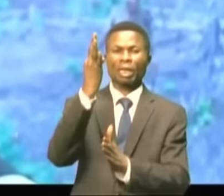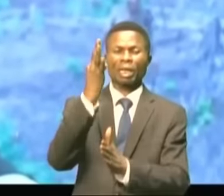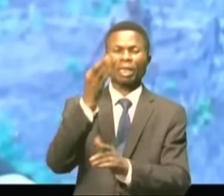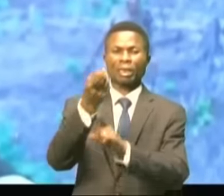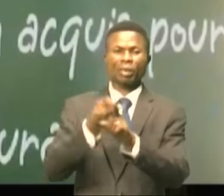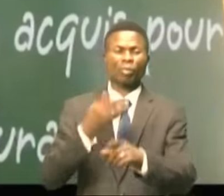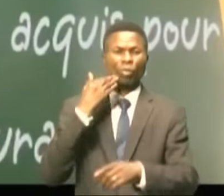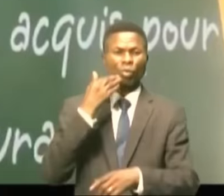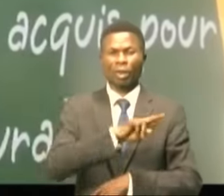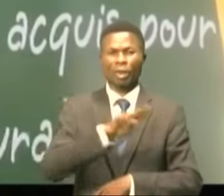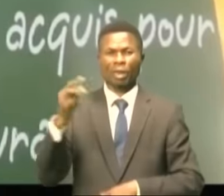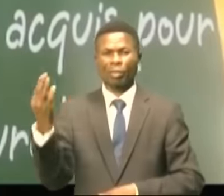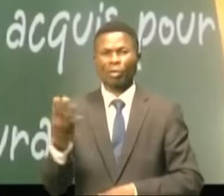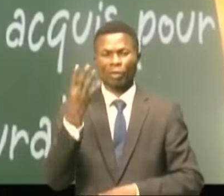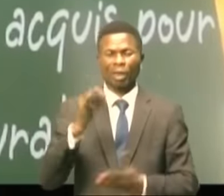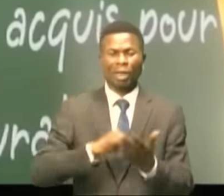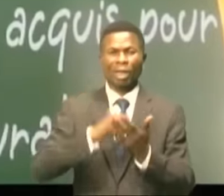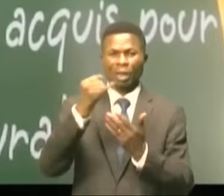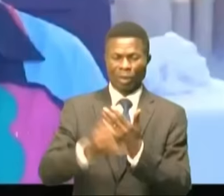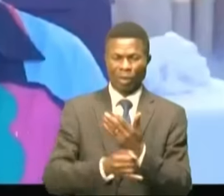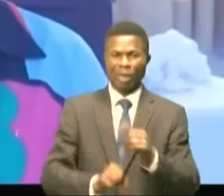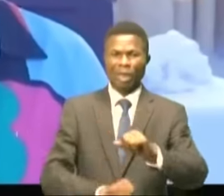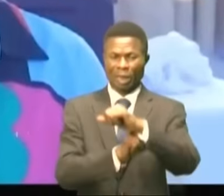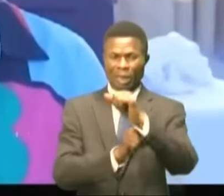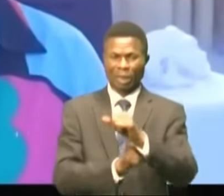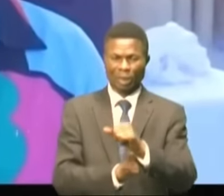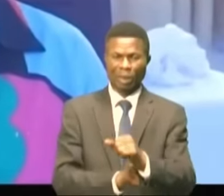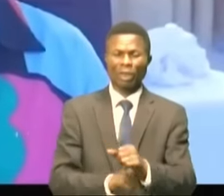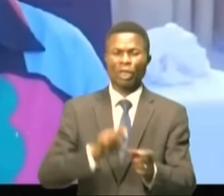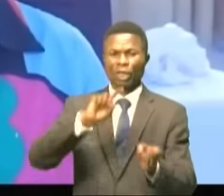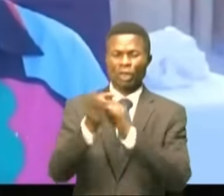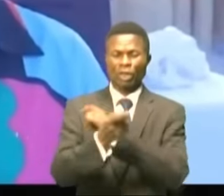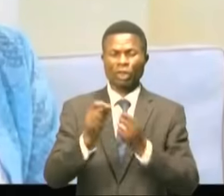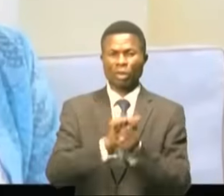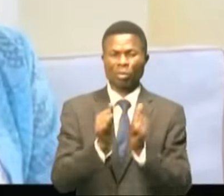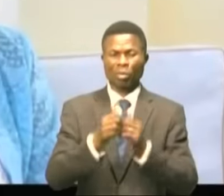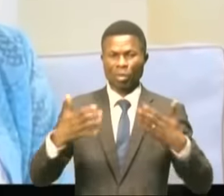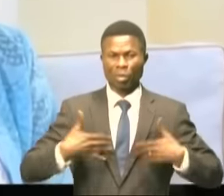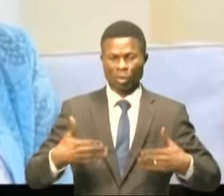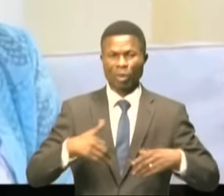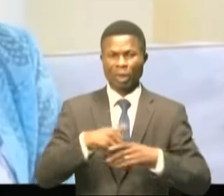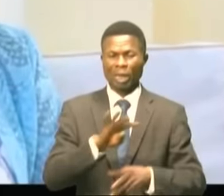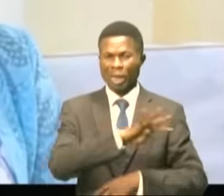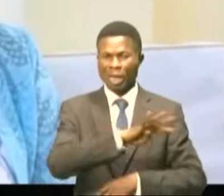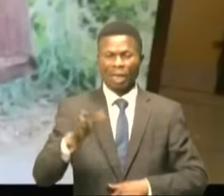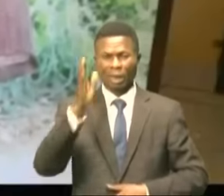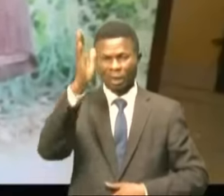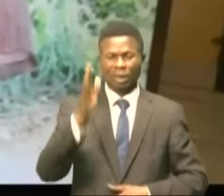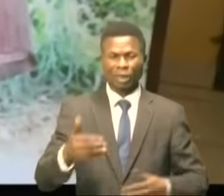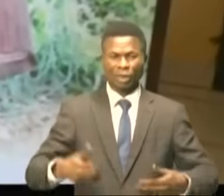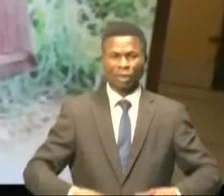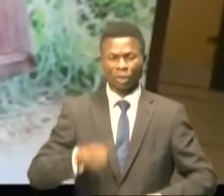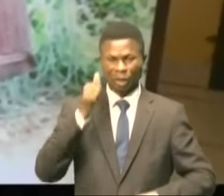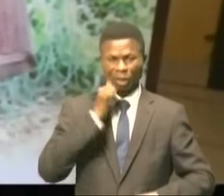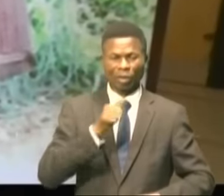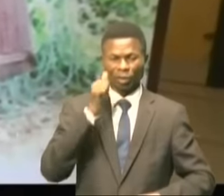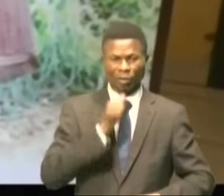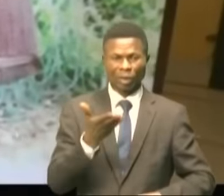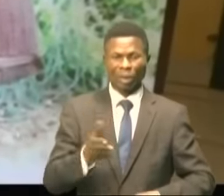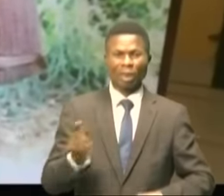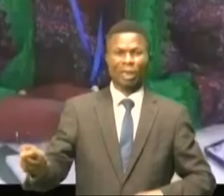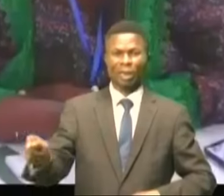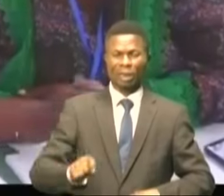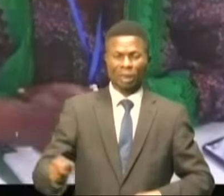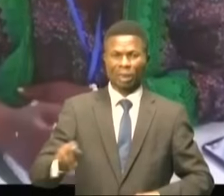2024. Il s'agit d'un projet qui vise à accroître l'adaptation aux effets des changements climatiques en faveur de 4500 jeunes filles et femmes vulnérables des territoires